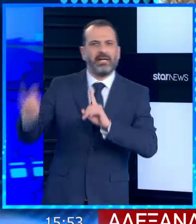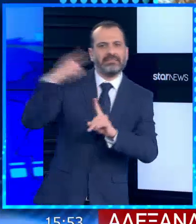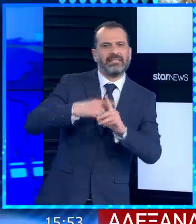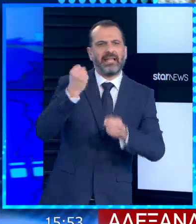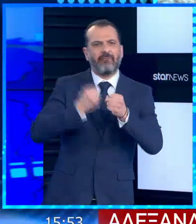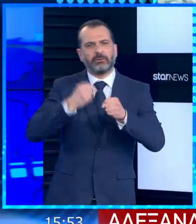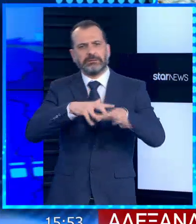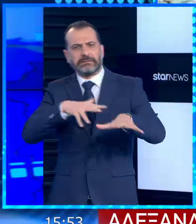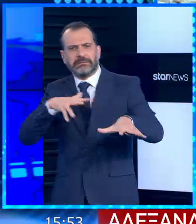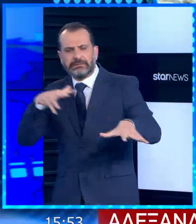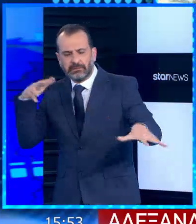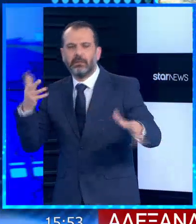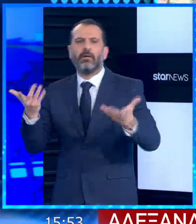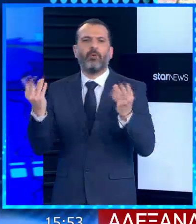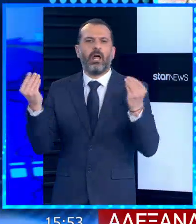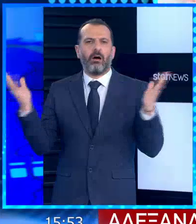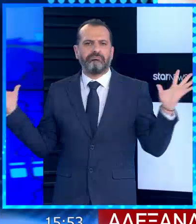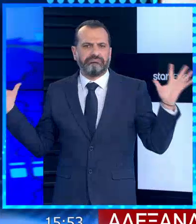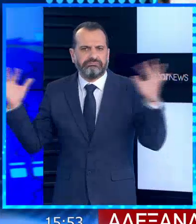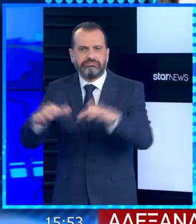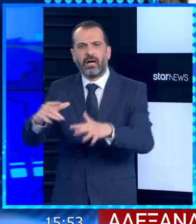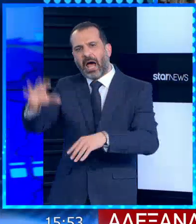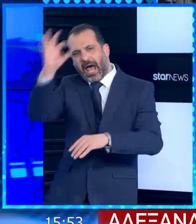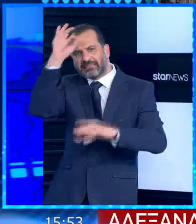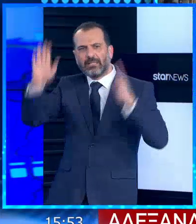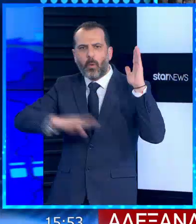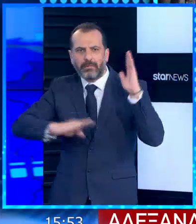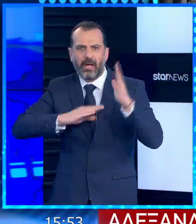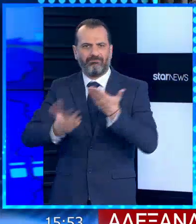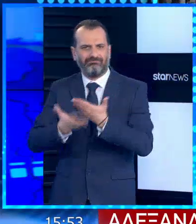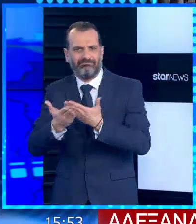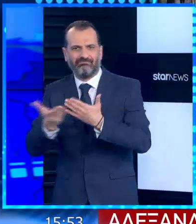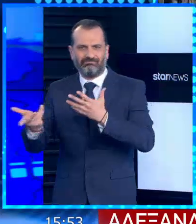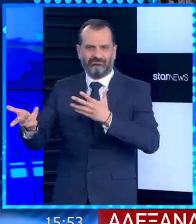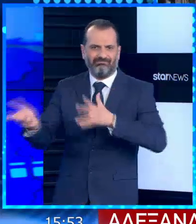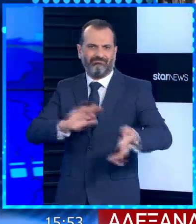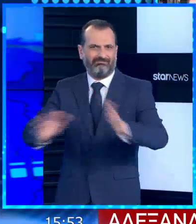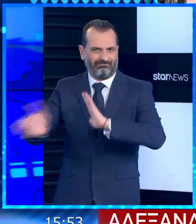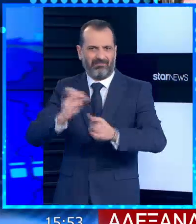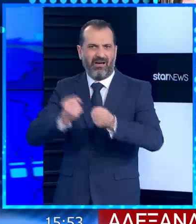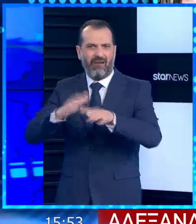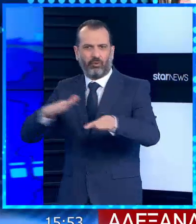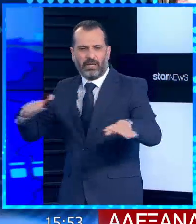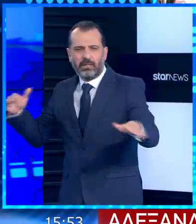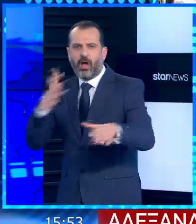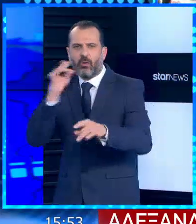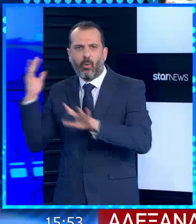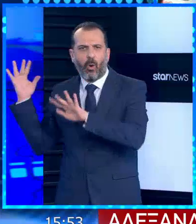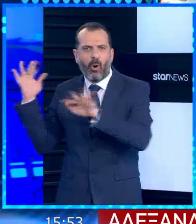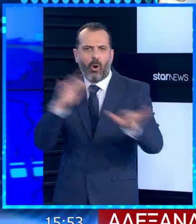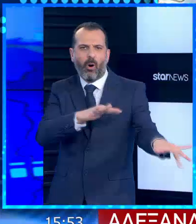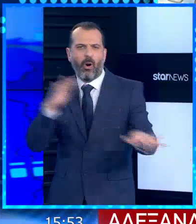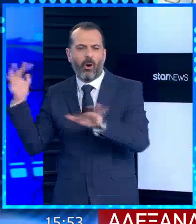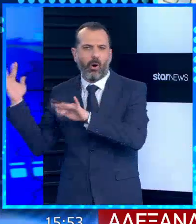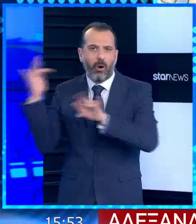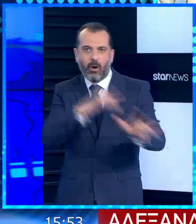την εκκλησία, έχουν έρθει και τροχονόμοι να βοηθήσουν λίγο την κυκλοφορία, καθώς όπως βλέπετε δεν σταματάει ο κόσμος να